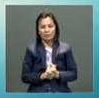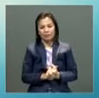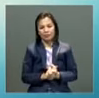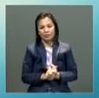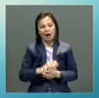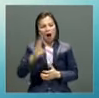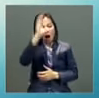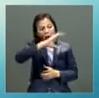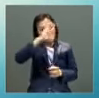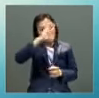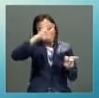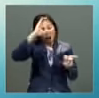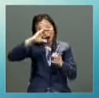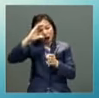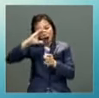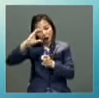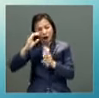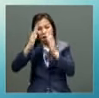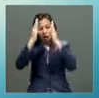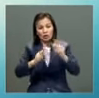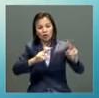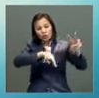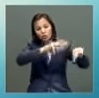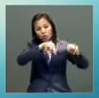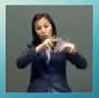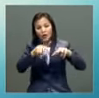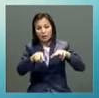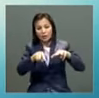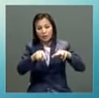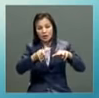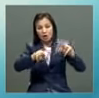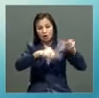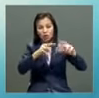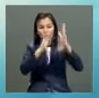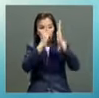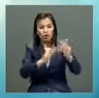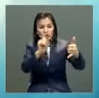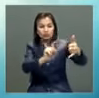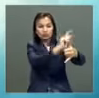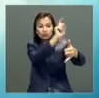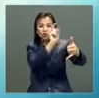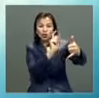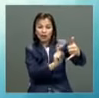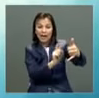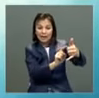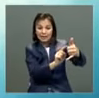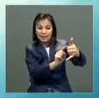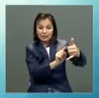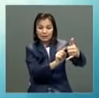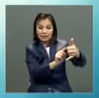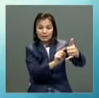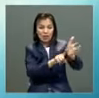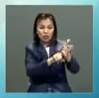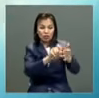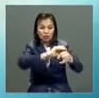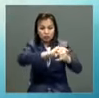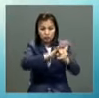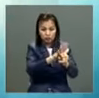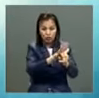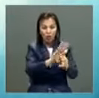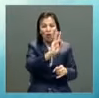ที่ผลตรวจนะครับผู้ต้องสงสัยติดเชื้อไวรัส19เนี่ยนะครับล่าสุดจำน